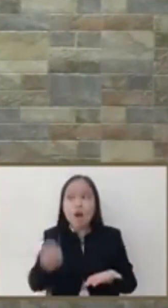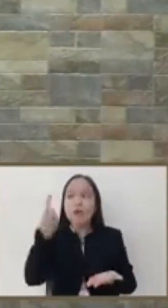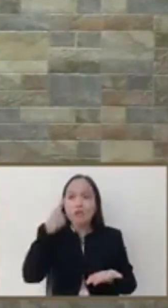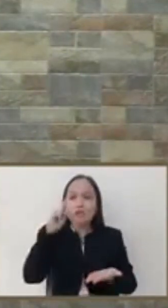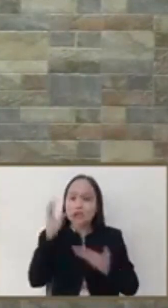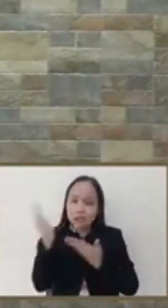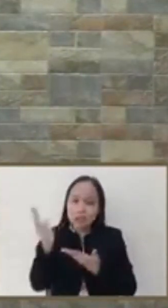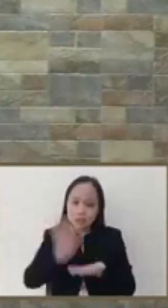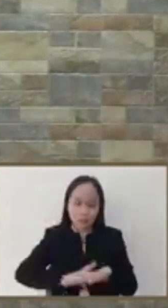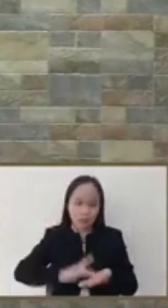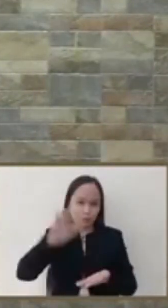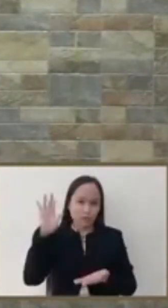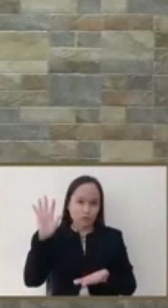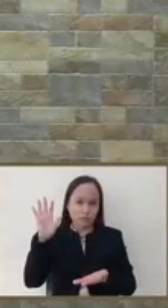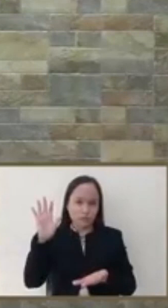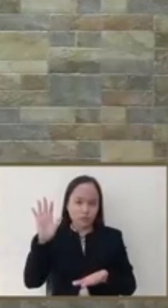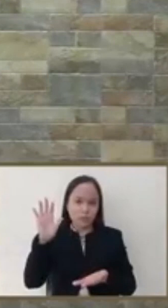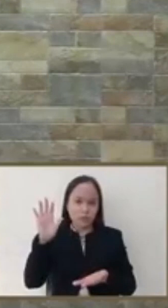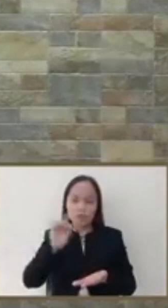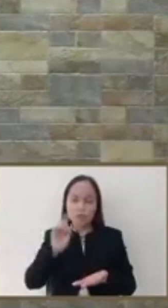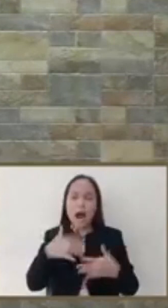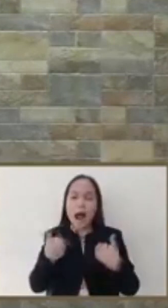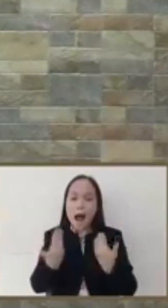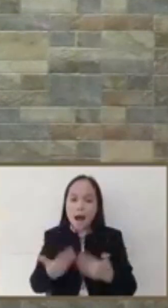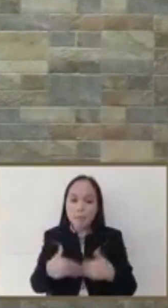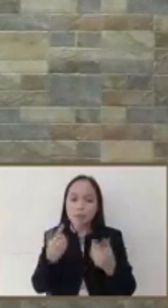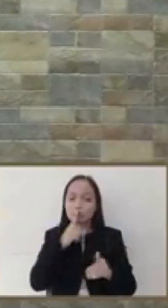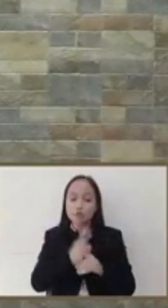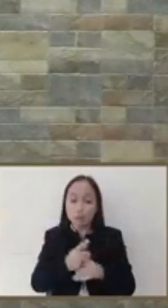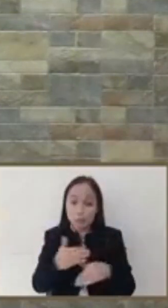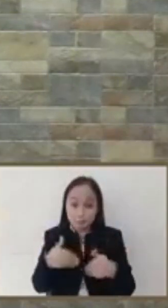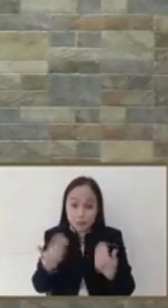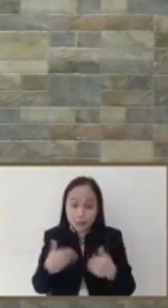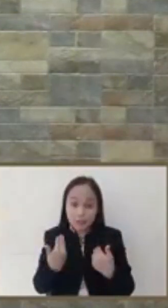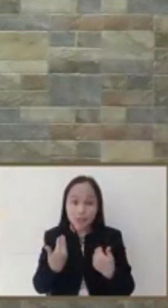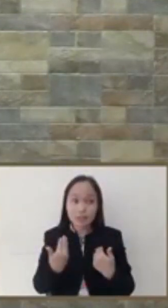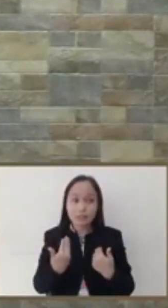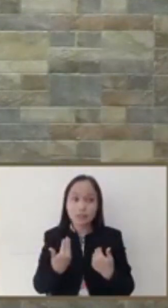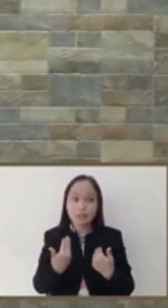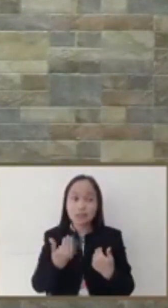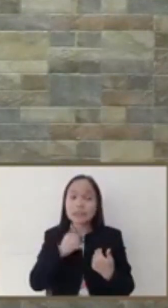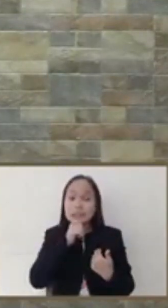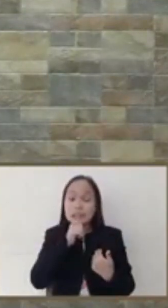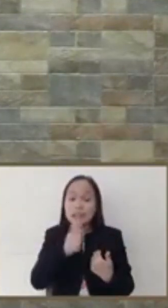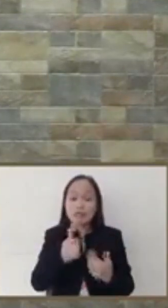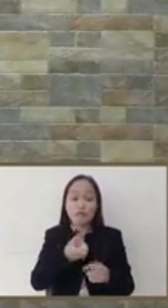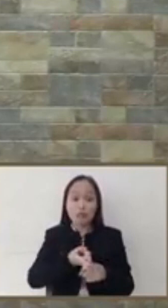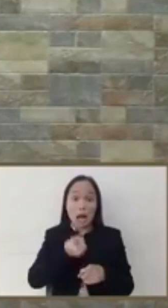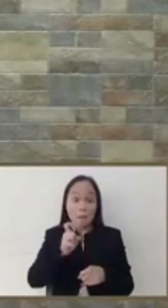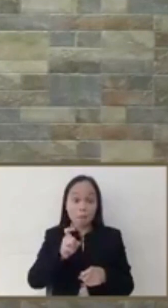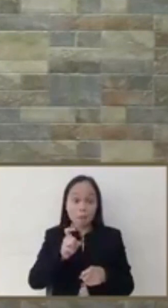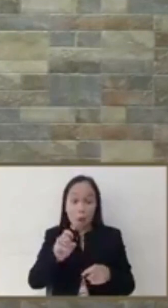totoong kasiyahan ng kayamanan ay dumarating, mga kapatid, not from possessing